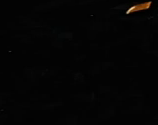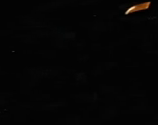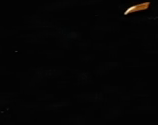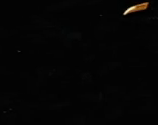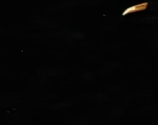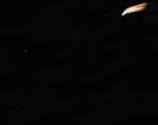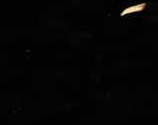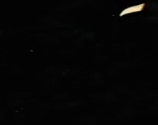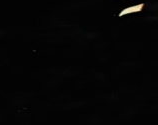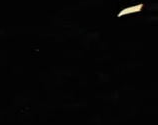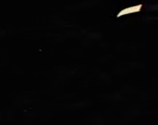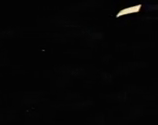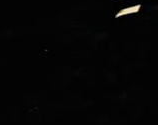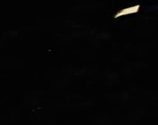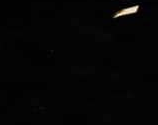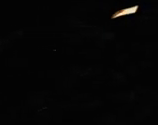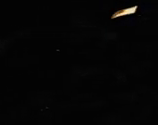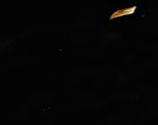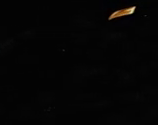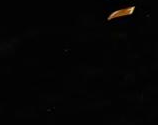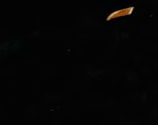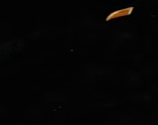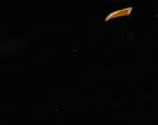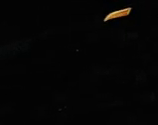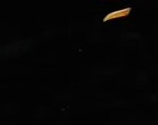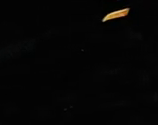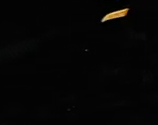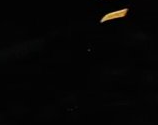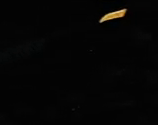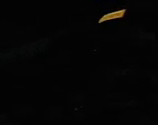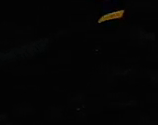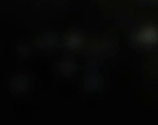لا اله الا الله